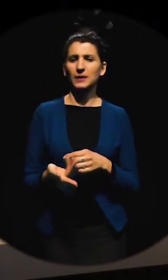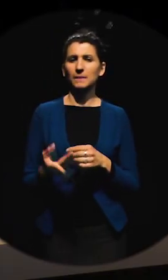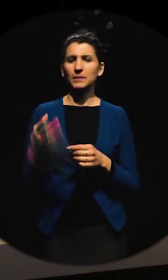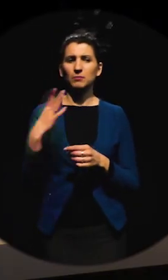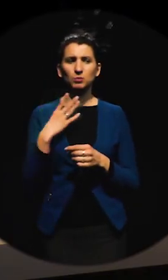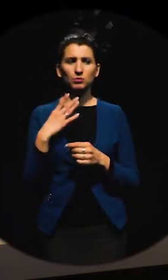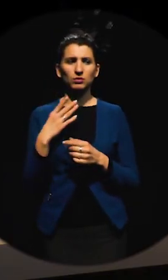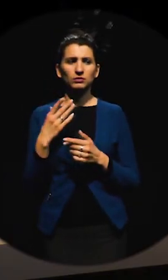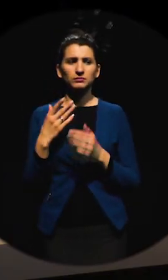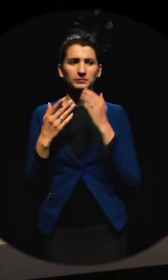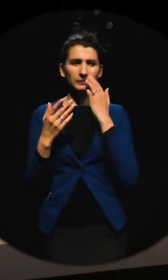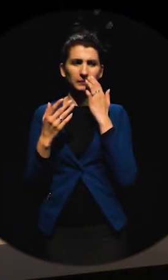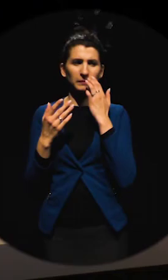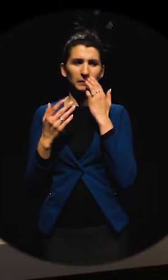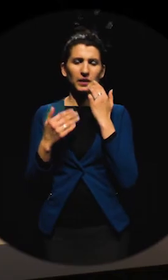osoby,